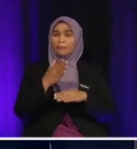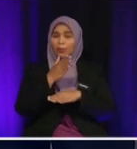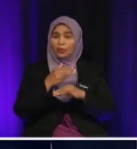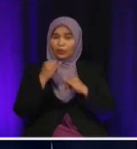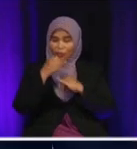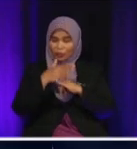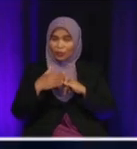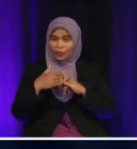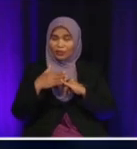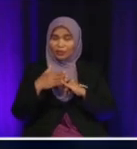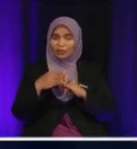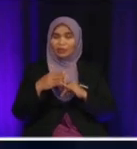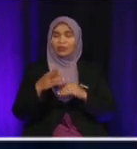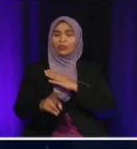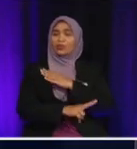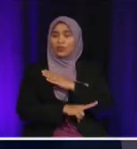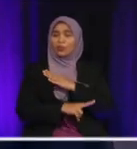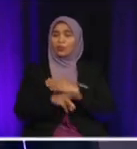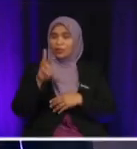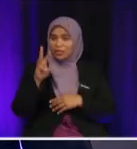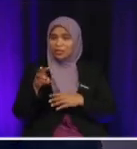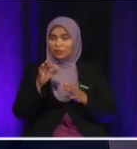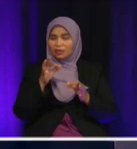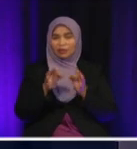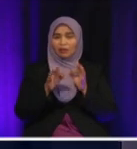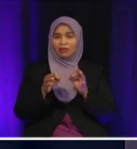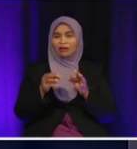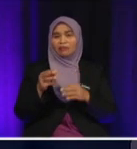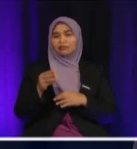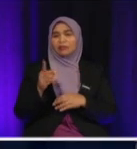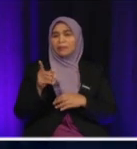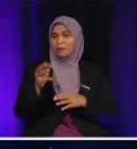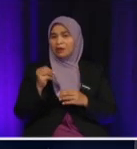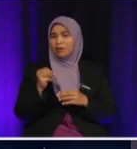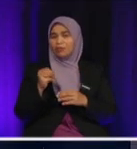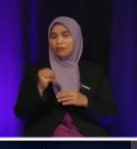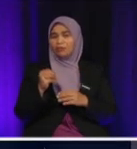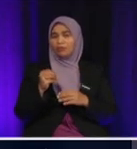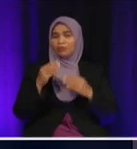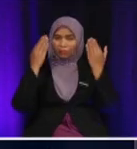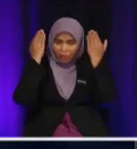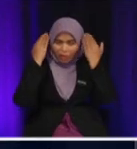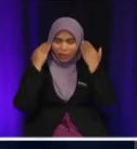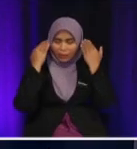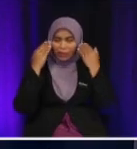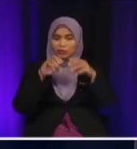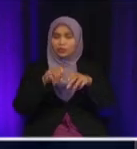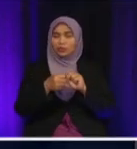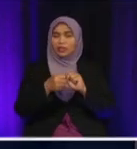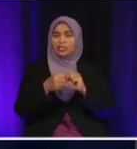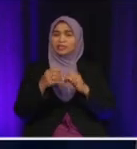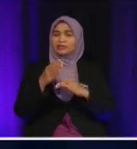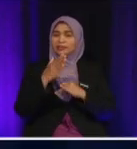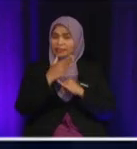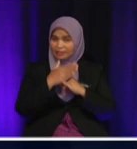Ya. Kemudian hukumnya wajib jika mangsa tu kata, saya kena potong jari, saya nak minta kepada mahkamah supaya jari